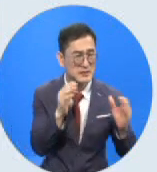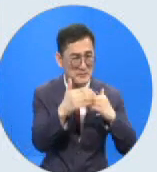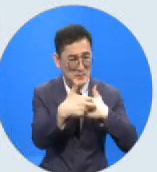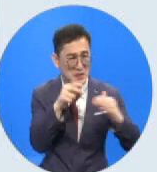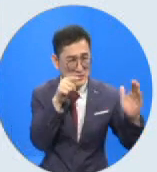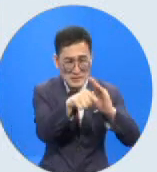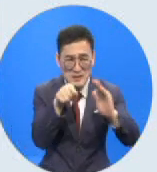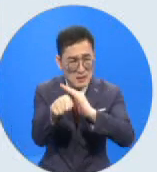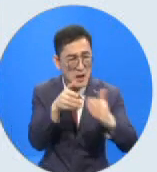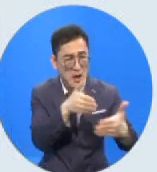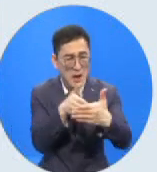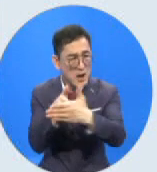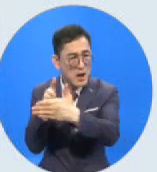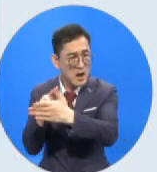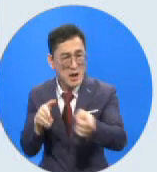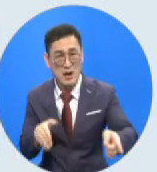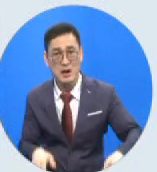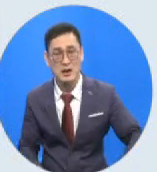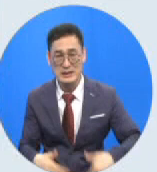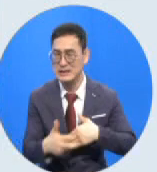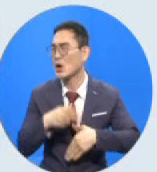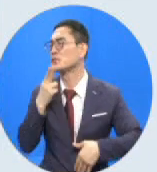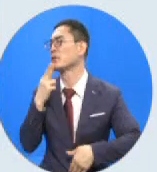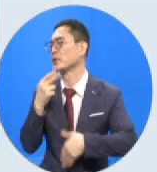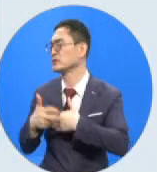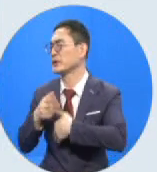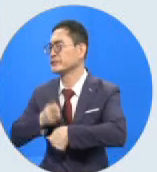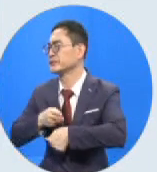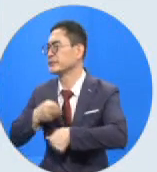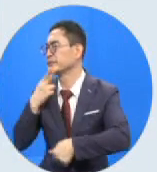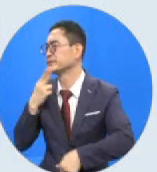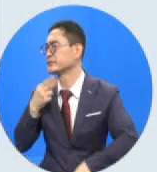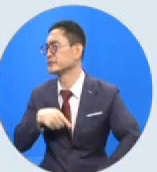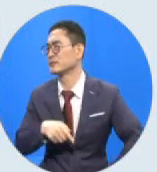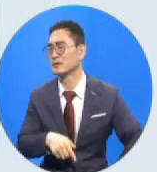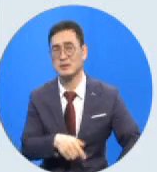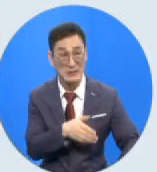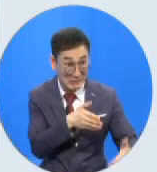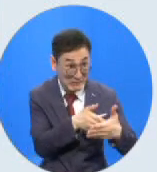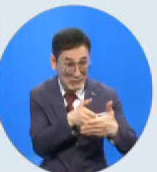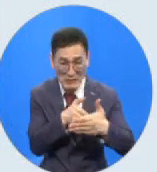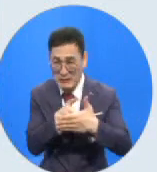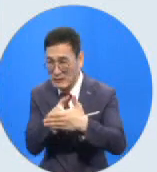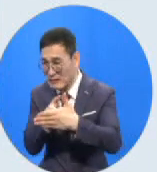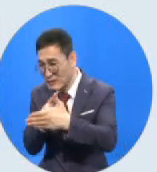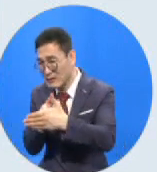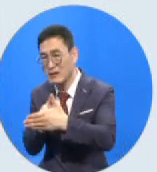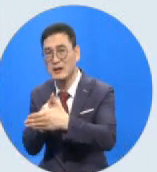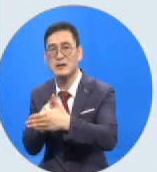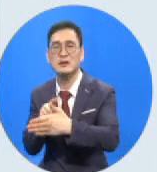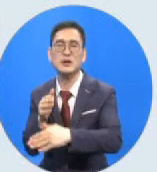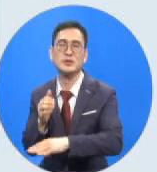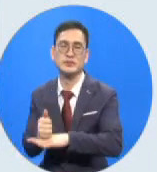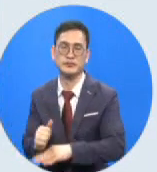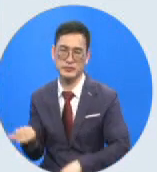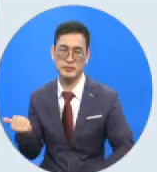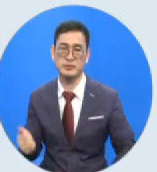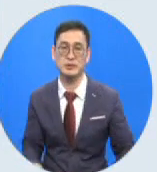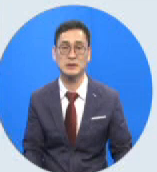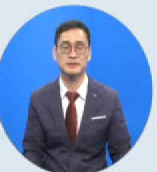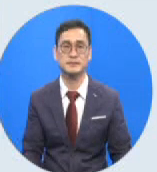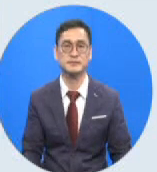문의했지만 다 지금 의사가 없어서 환자 받을 수 없다 그래서 제때 처치를 받지 못해 끝내 숨진 그런 사고가